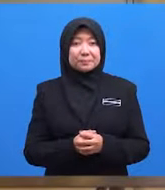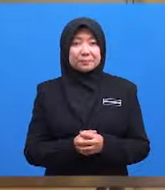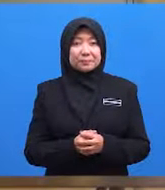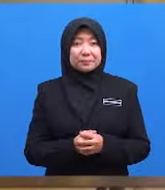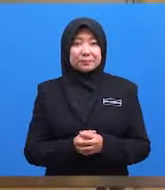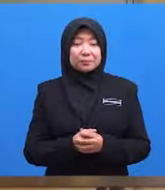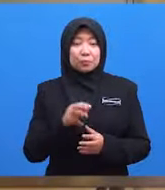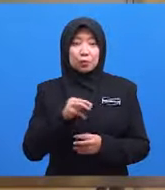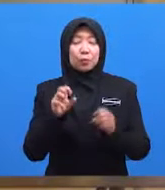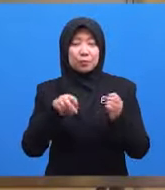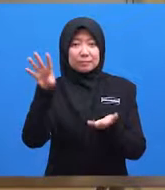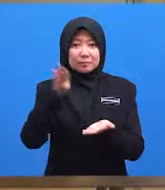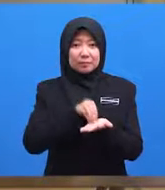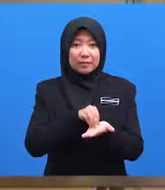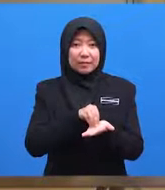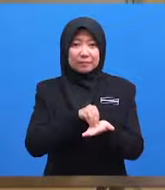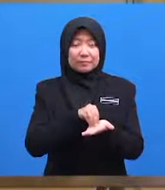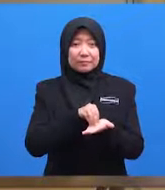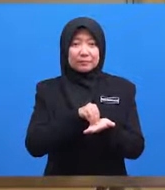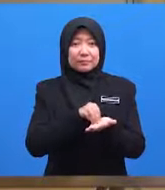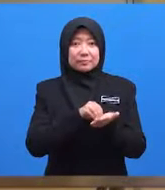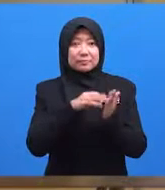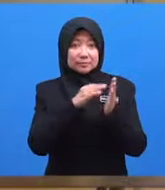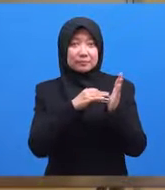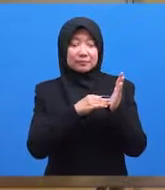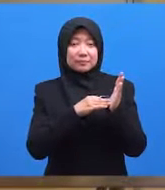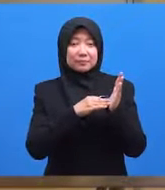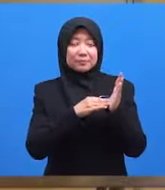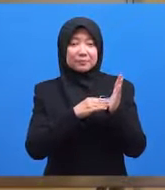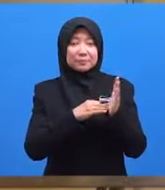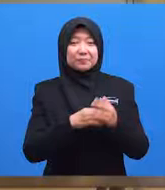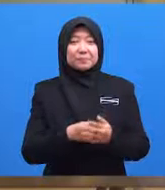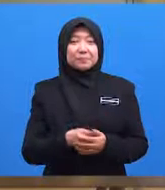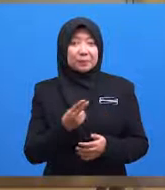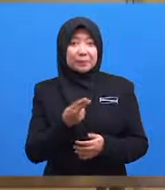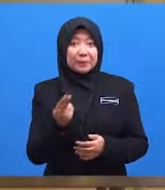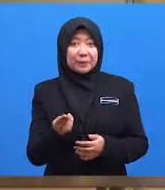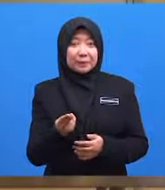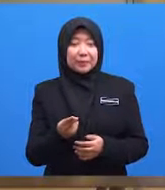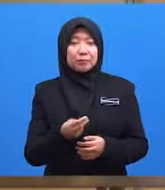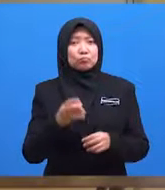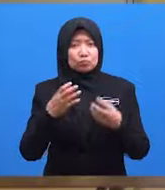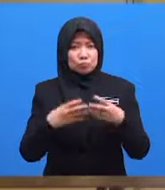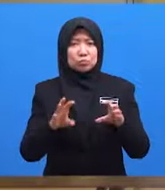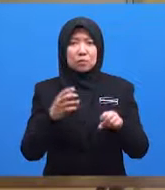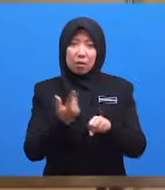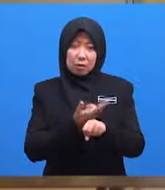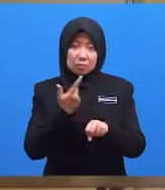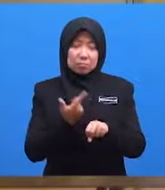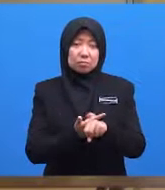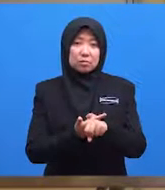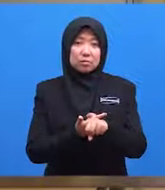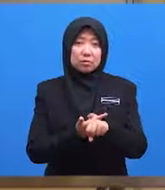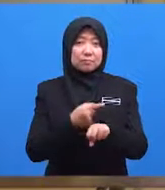Murid-murid bolehlah menyalin resepi yang dipaparkan dan cuba berlatih memasak semasa